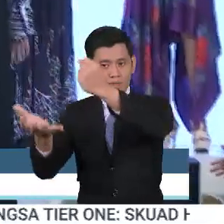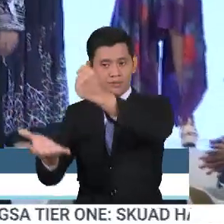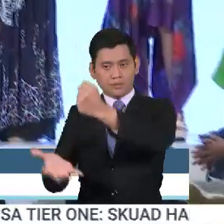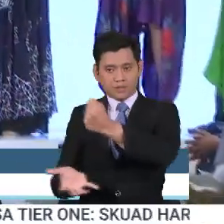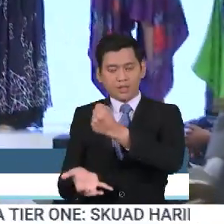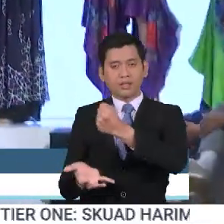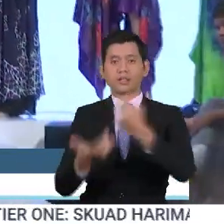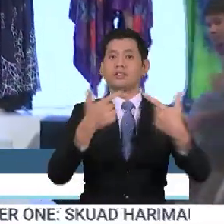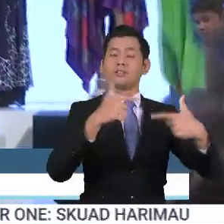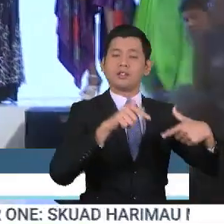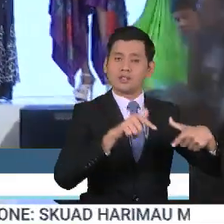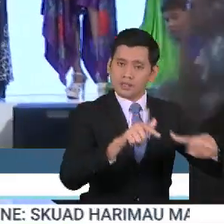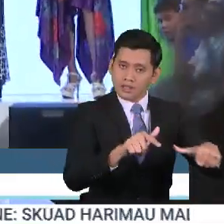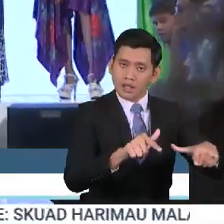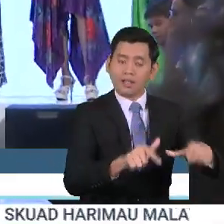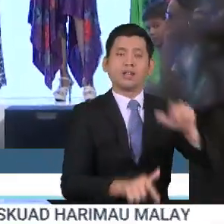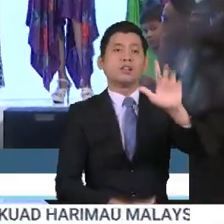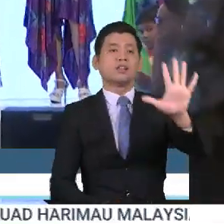melaksanakan lebih kurang